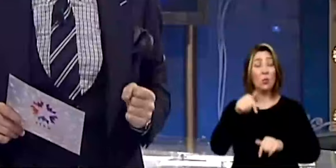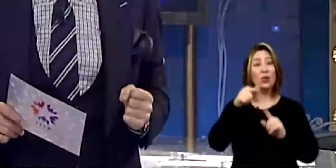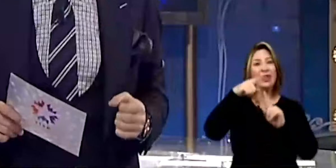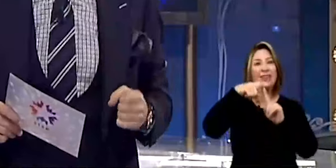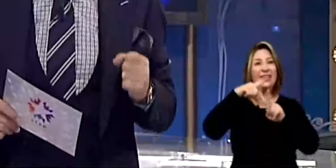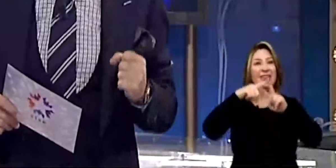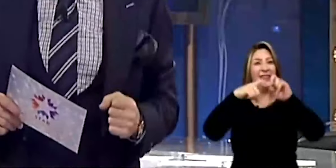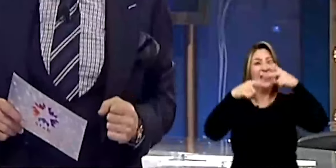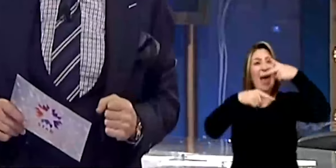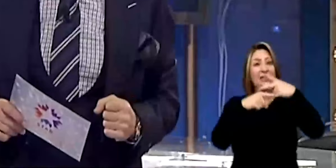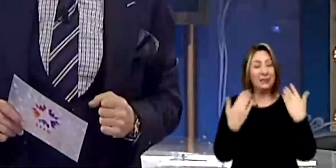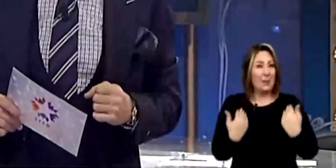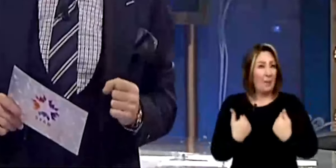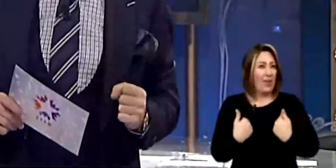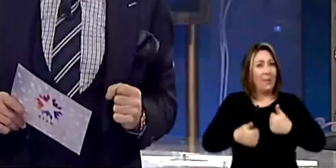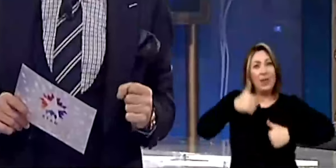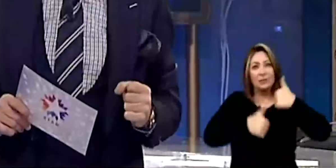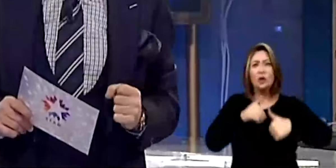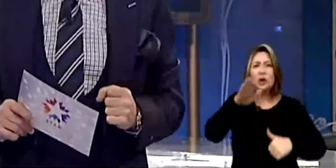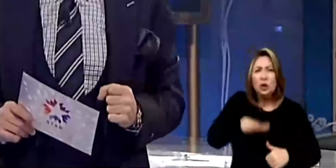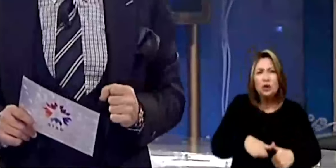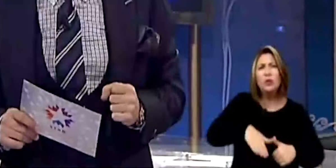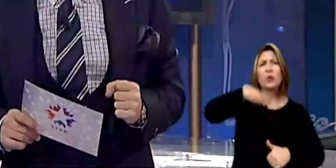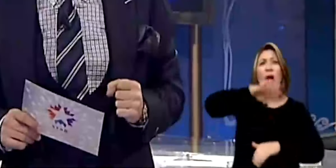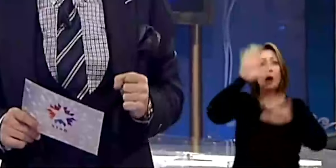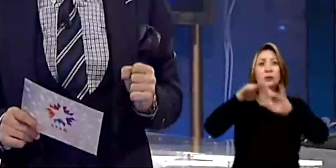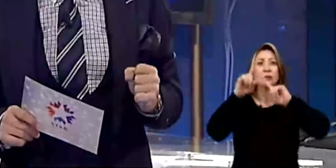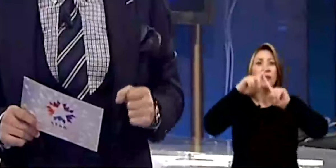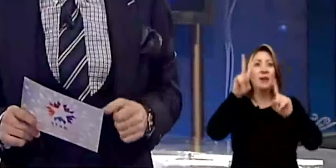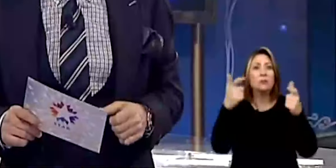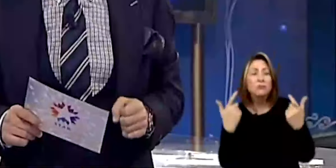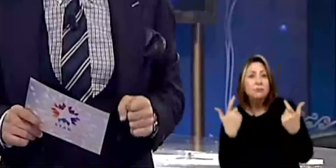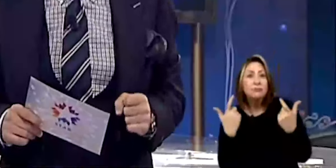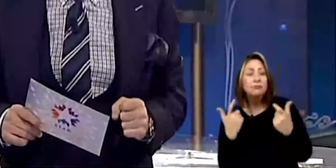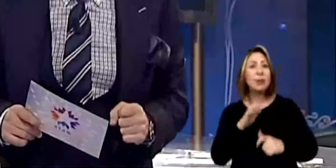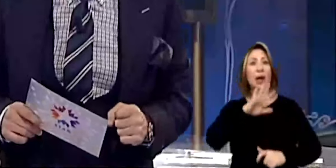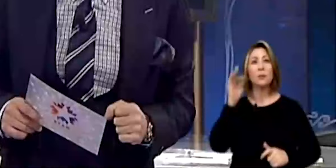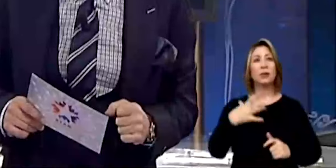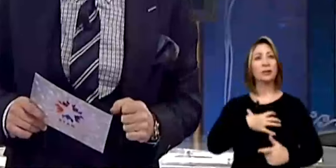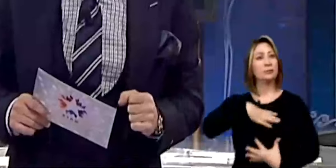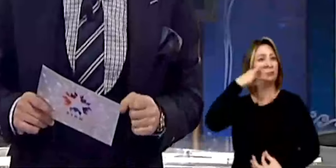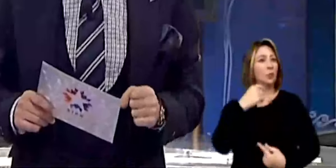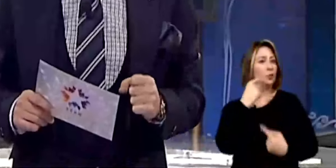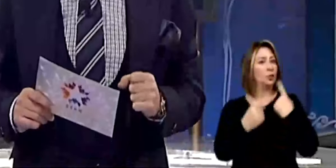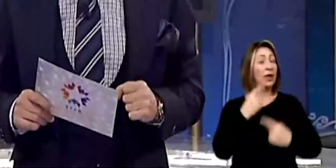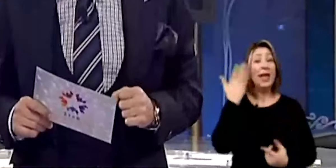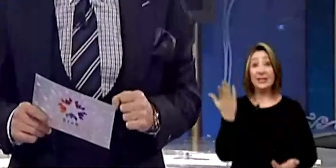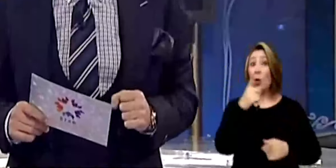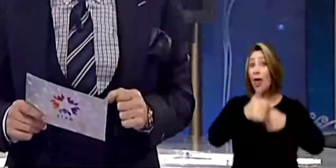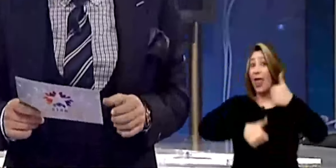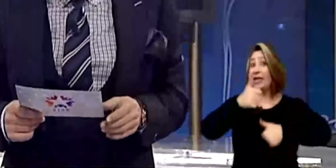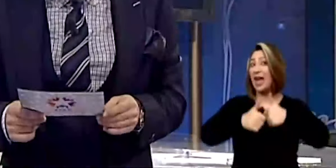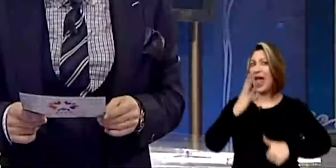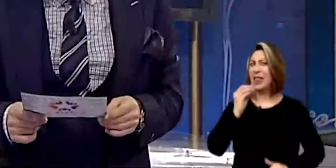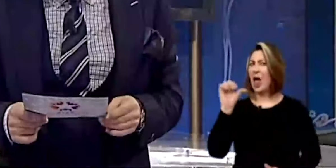benim yarışması gerçekten küçük büyük herkes ekran başındaydı ve kendisinden çok söz ettirdi. İşte o